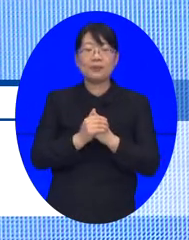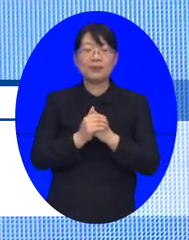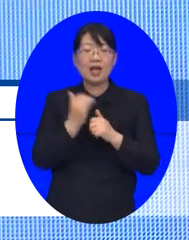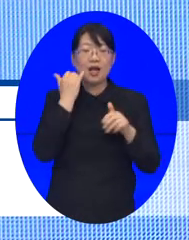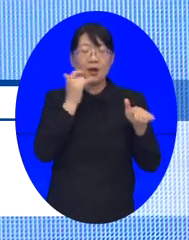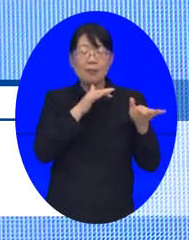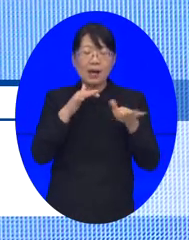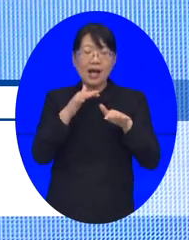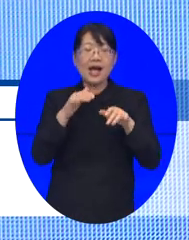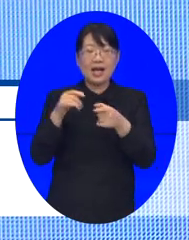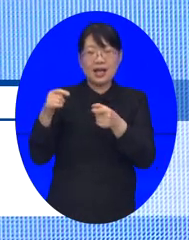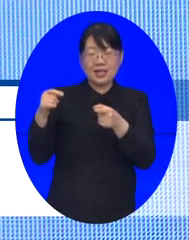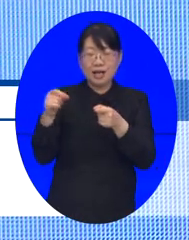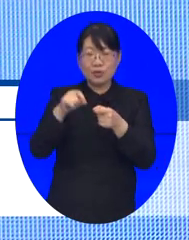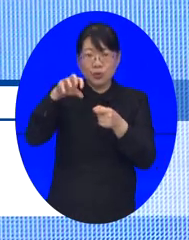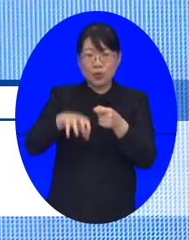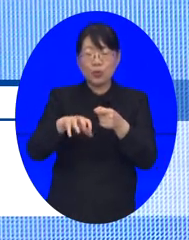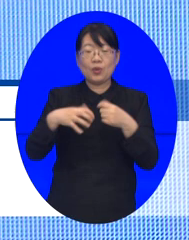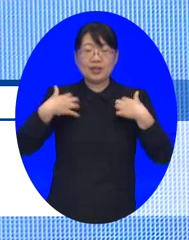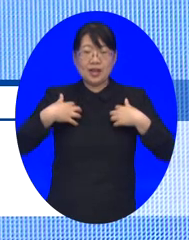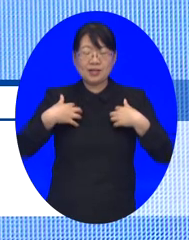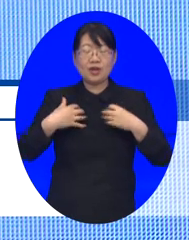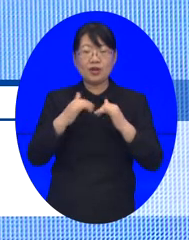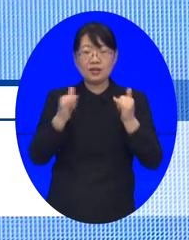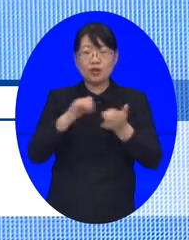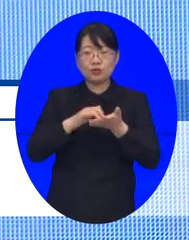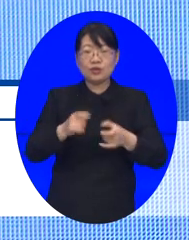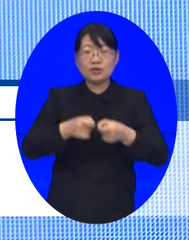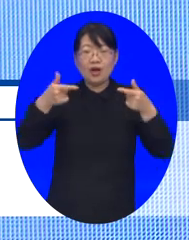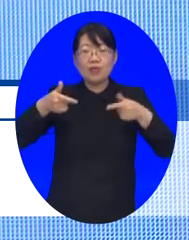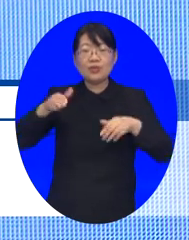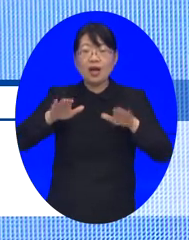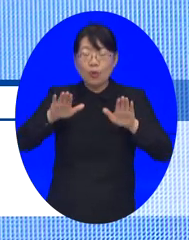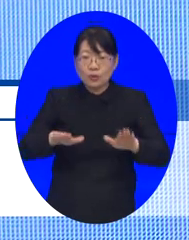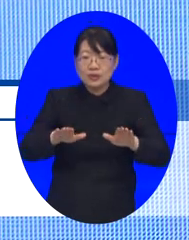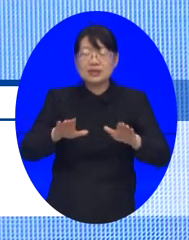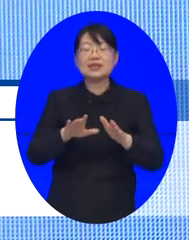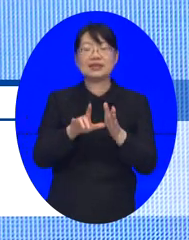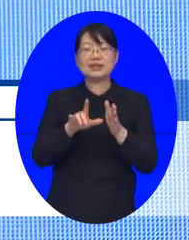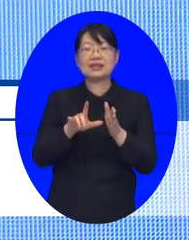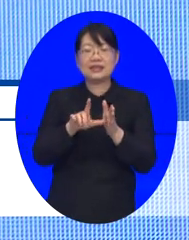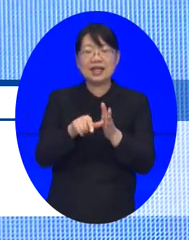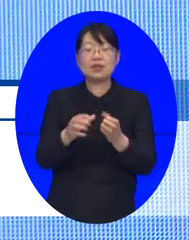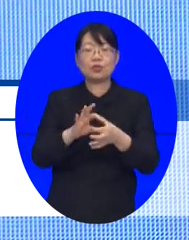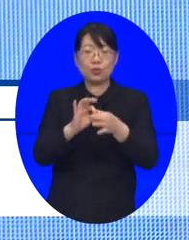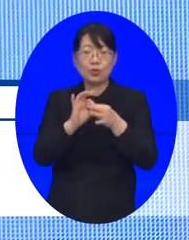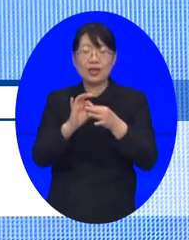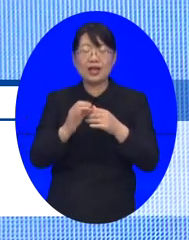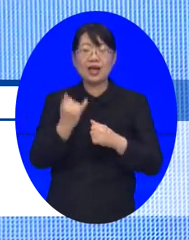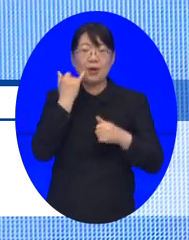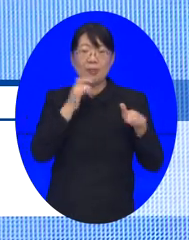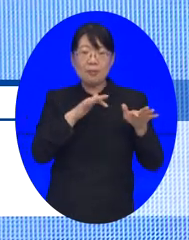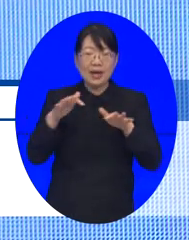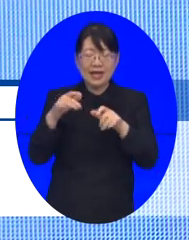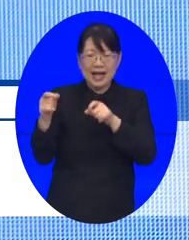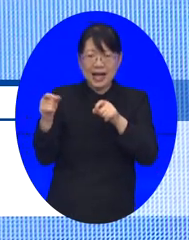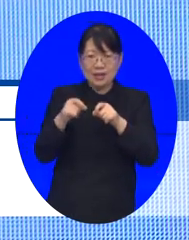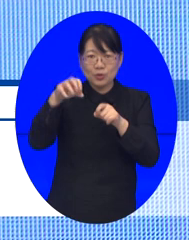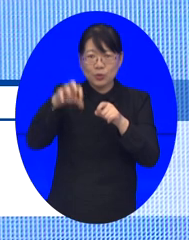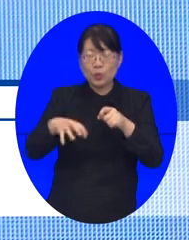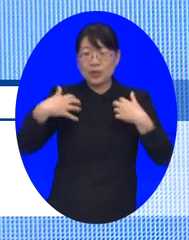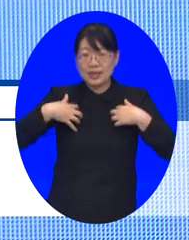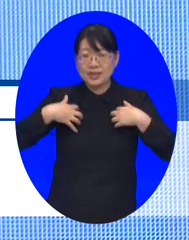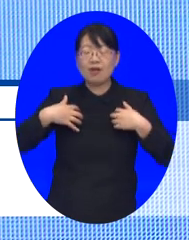가까운 해양 레저 인구가 늘었는데 오늘 화성 뱃놀이를 계기로 해서 우리 해양 레저